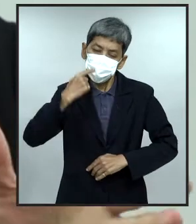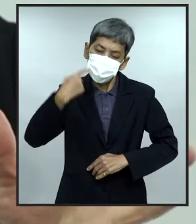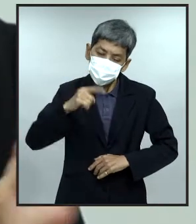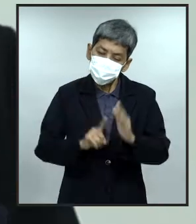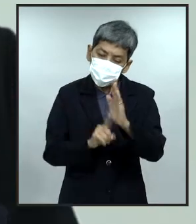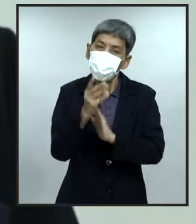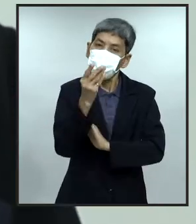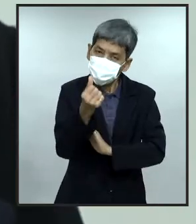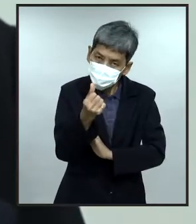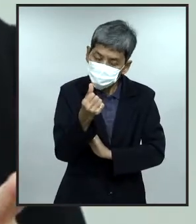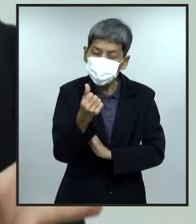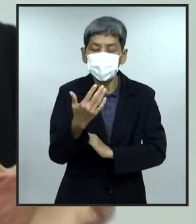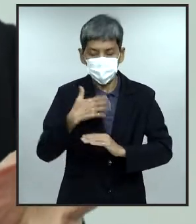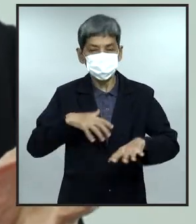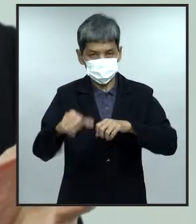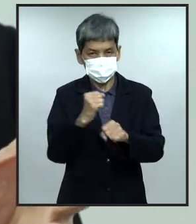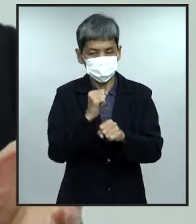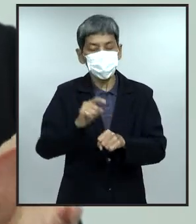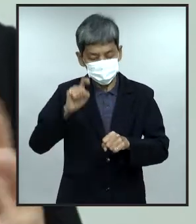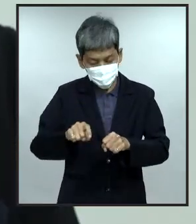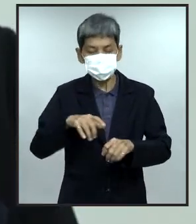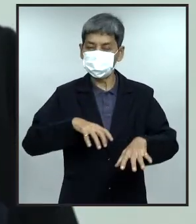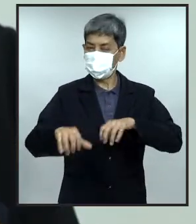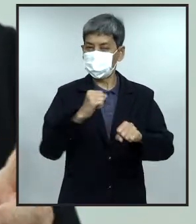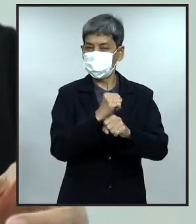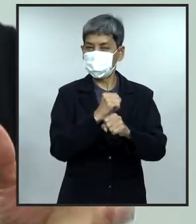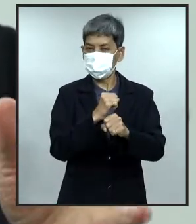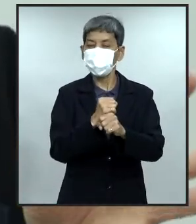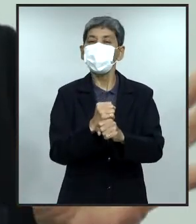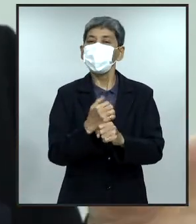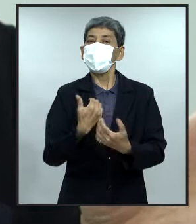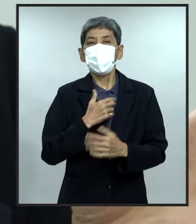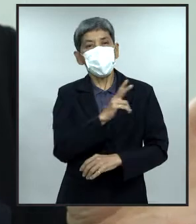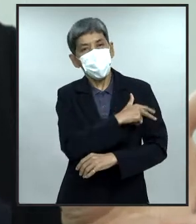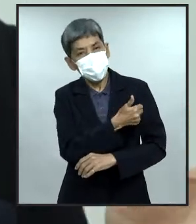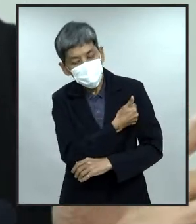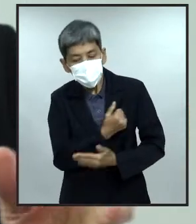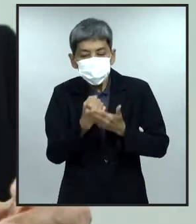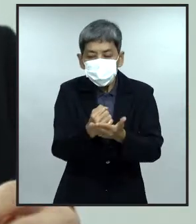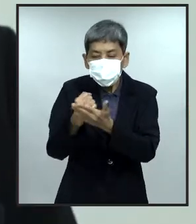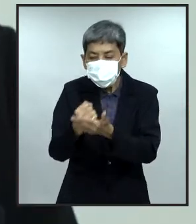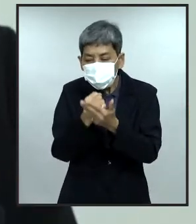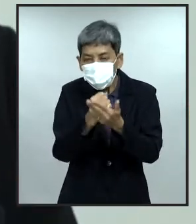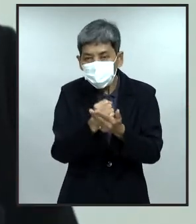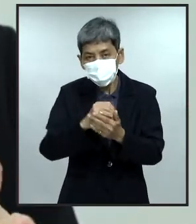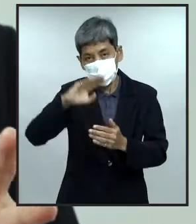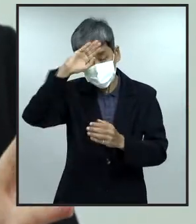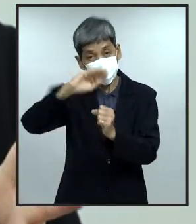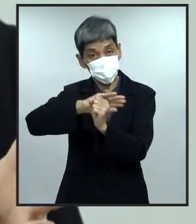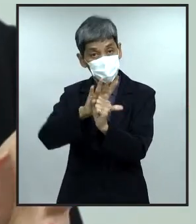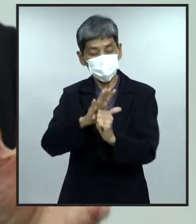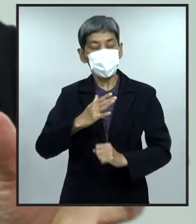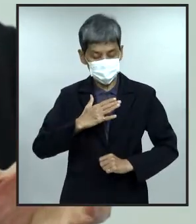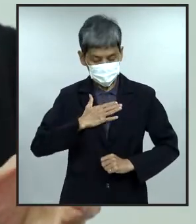องอะไรต่ออะไรพวกนี้เราต้องเตรียมการแล้วเราก็จะต้องพวกหมอที่จะเข้ามาช่วยคนไข้เนี่ยเราก็ต้